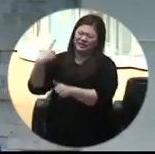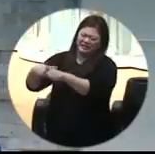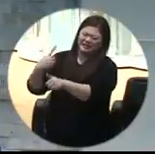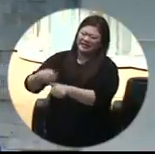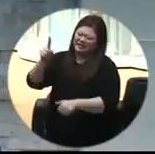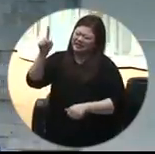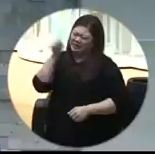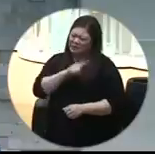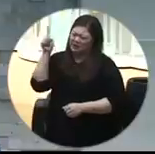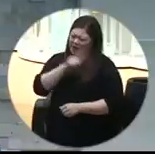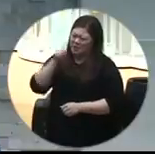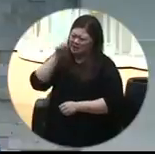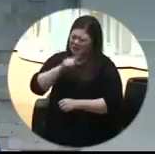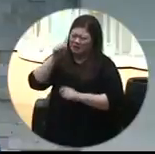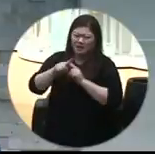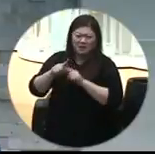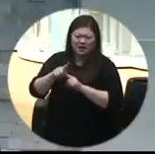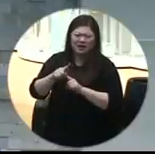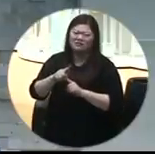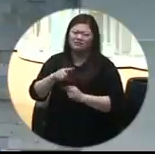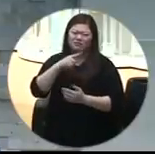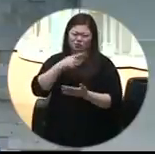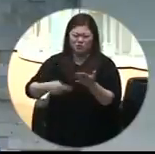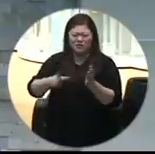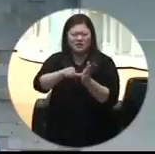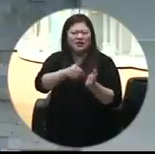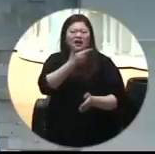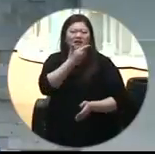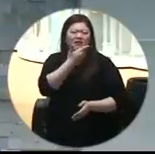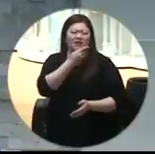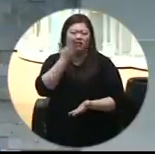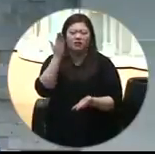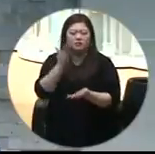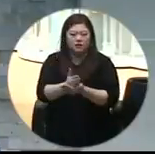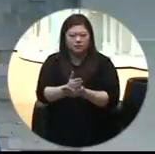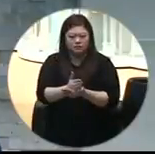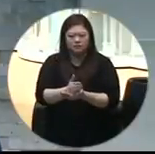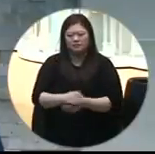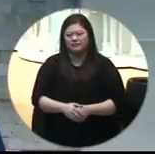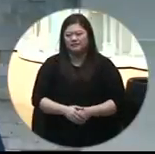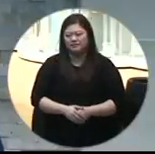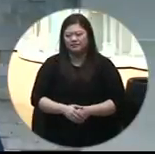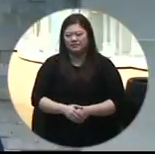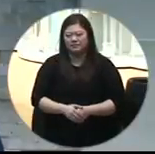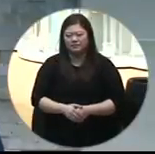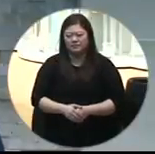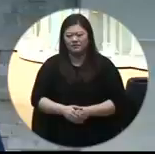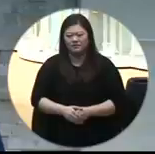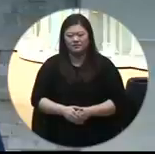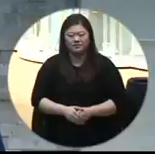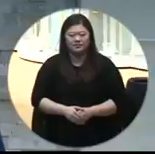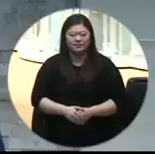불필요한 분열 속에서 빠져 있어서는 안 된다라는 겁니다.